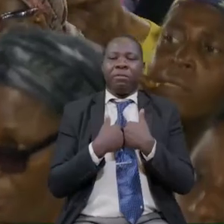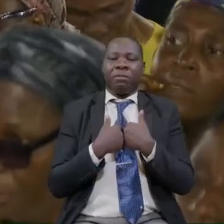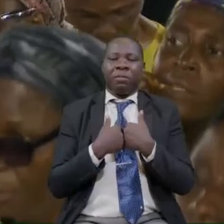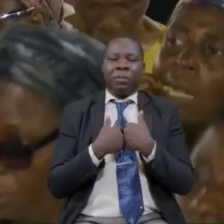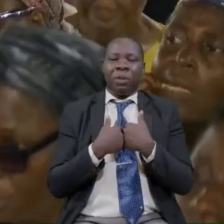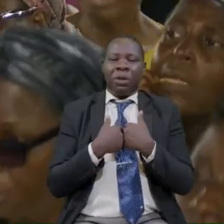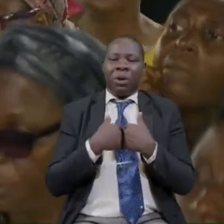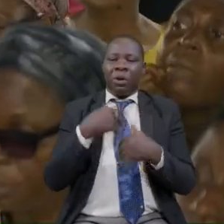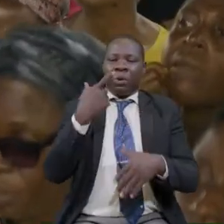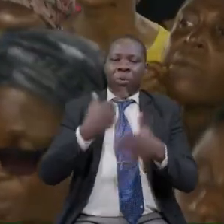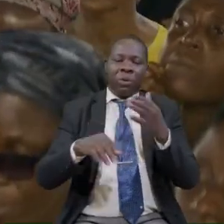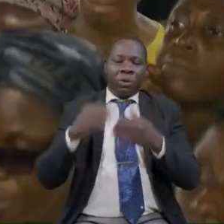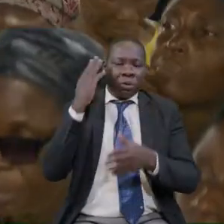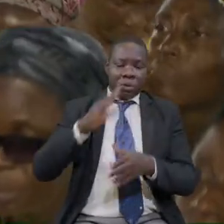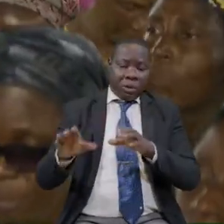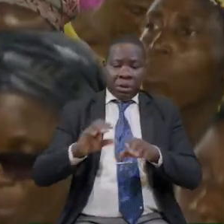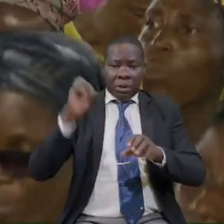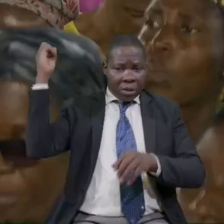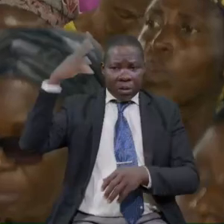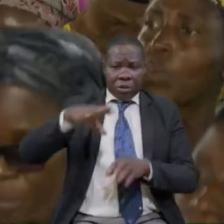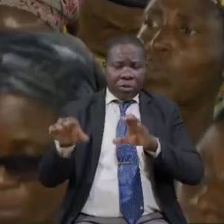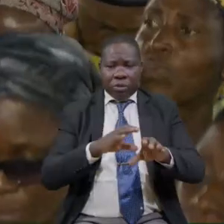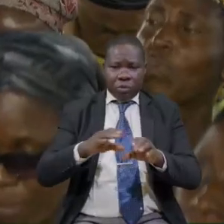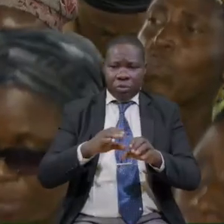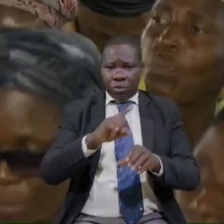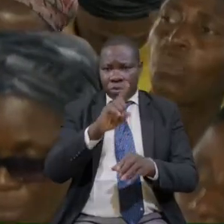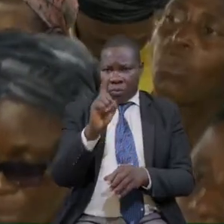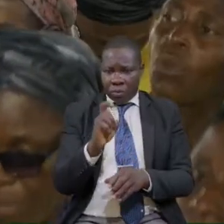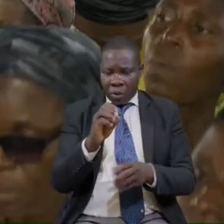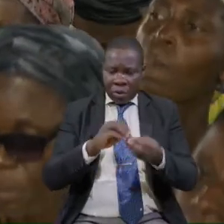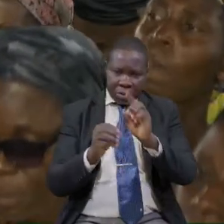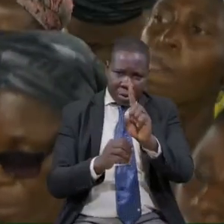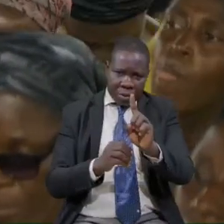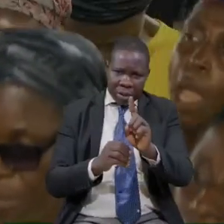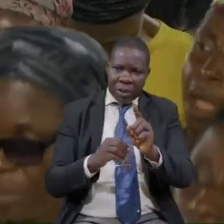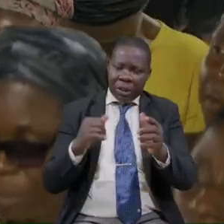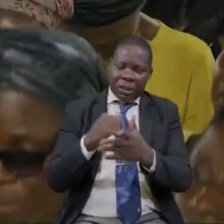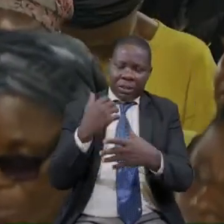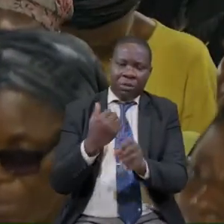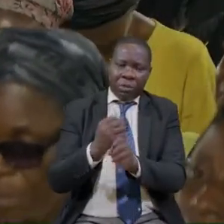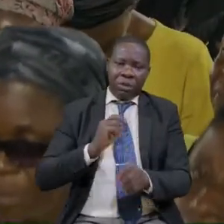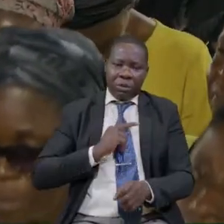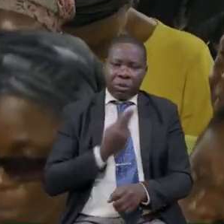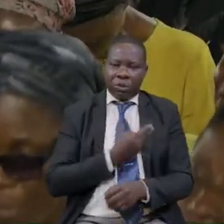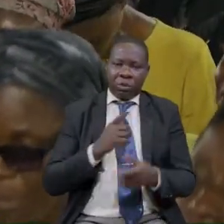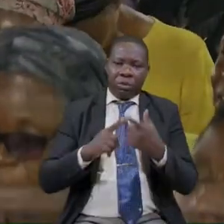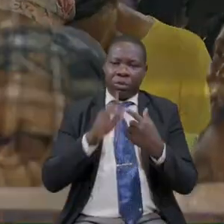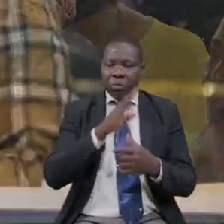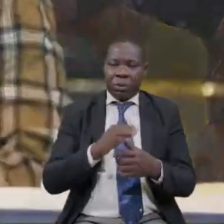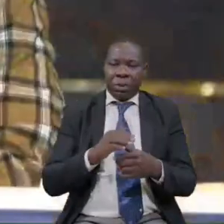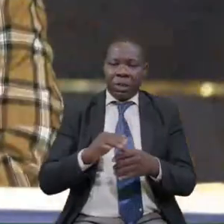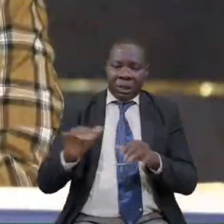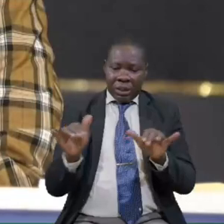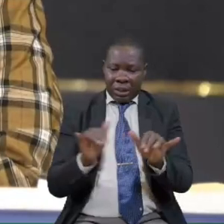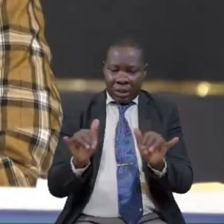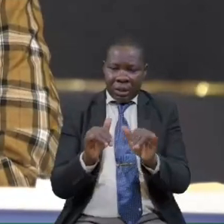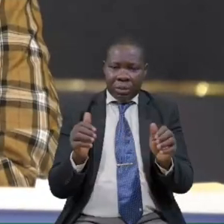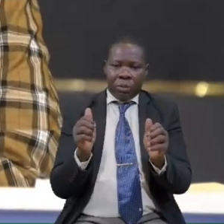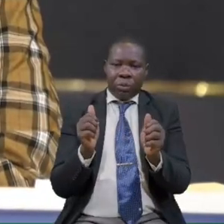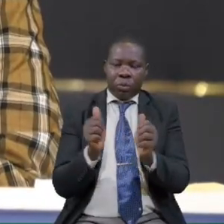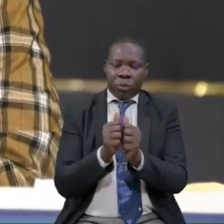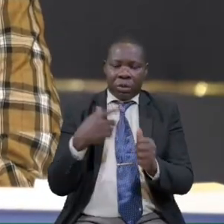Qu'est-ce que la grâce fait? La grâce nous rend conformes au Seigneur.